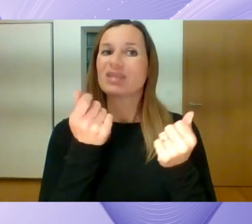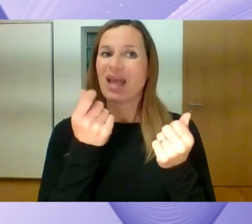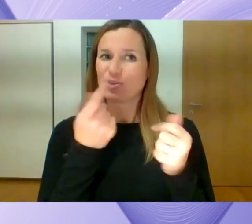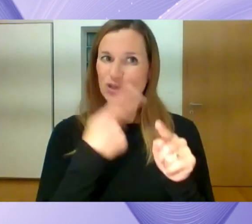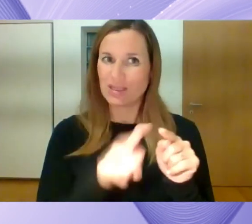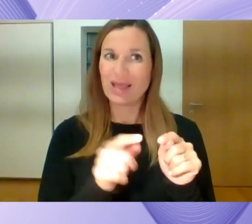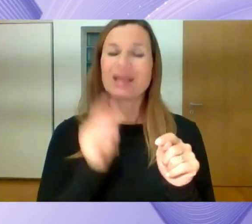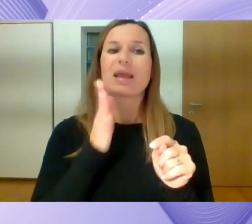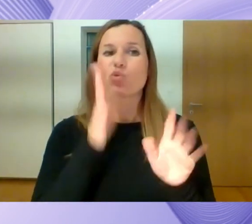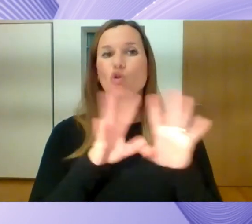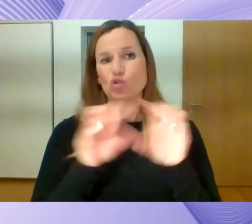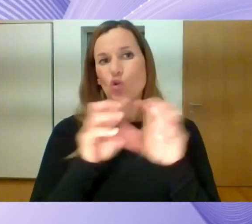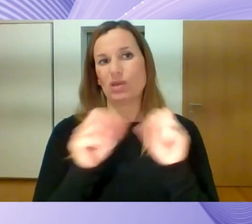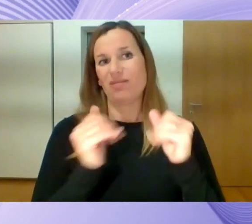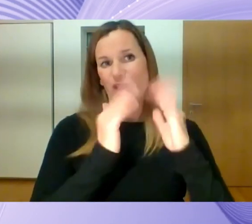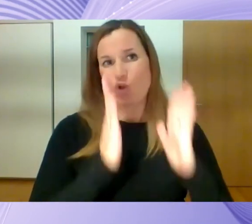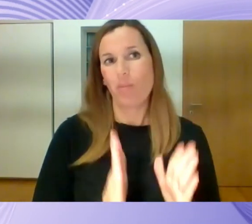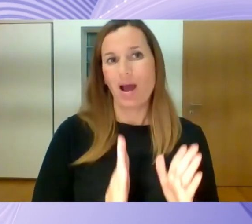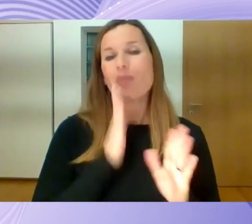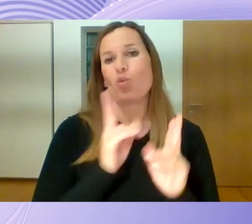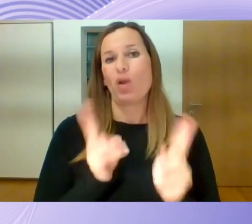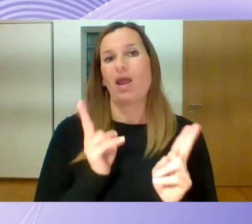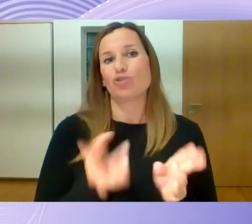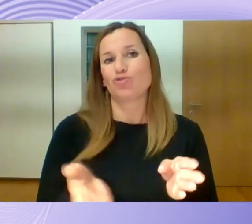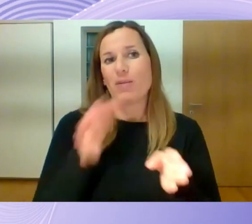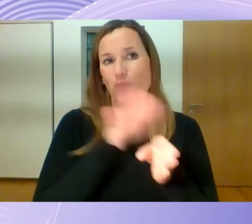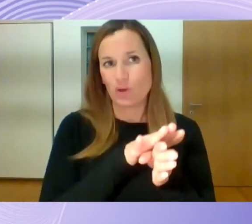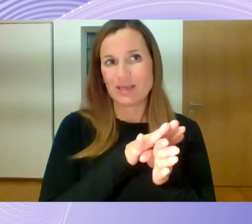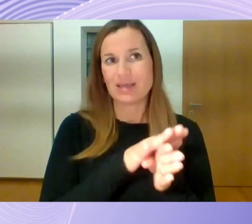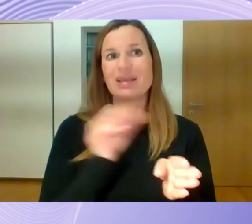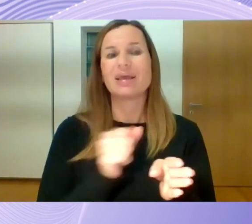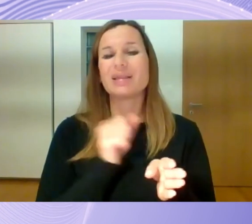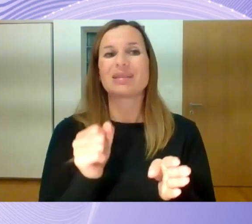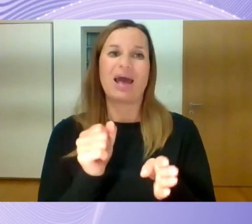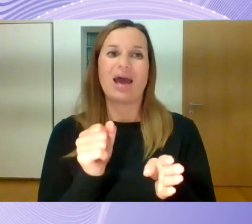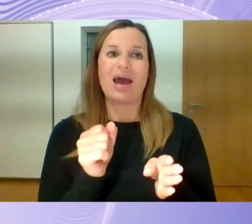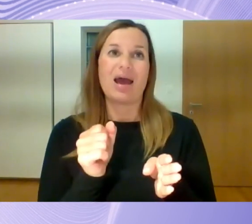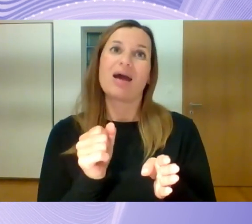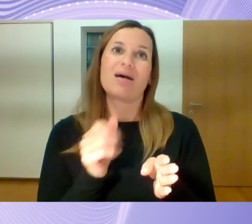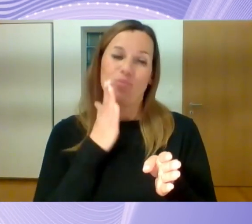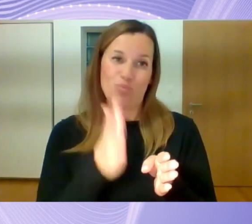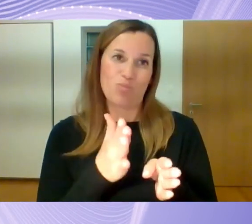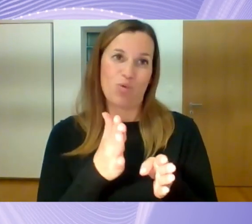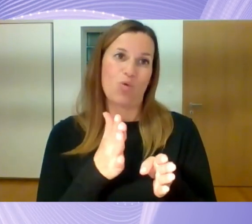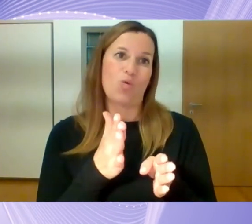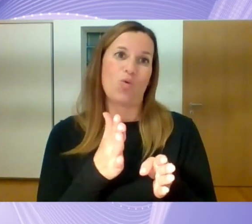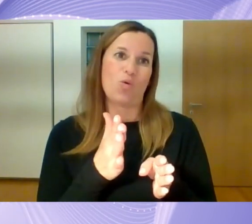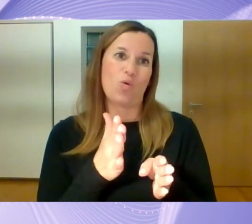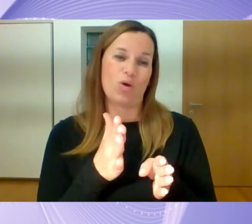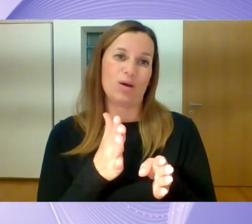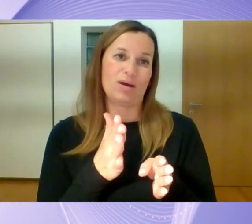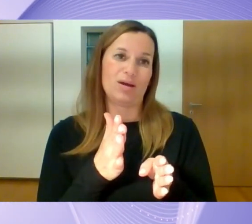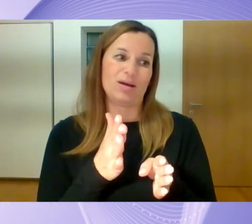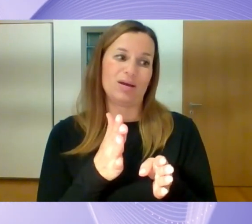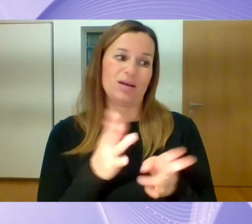da se bodo lažje pokrile, tudi oziroma da bodo plačane do ene mere, ali pa celo v veliki meri oskrbe, če je potrebna, da